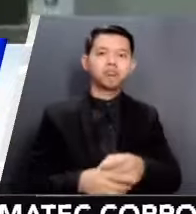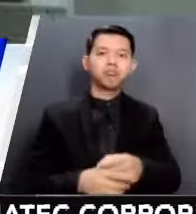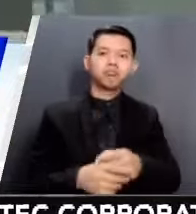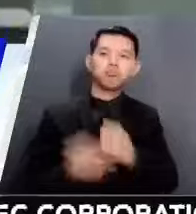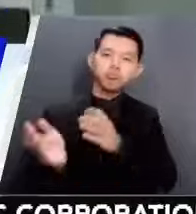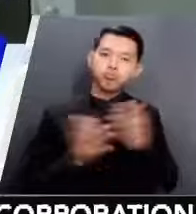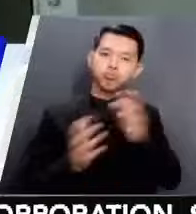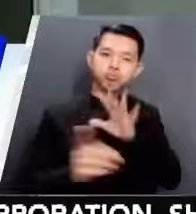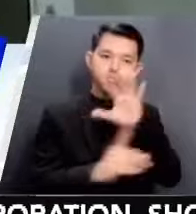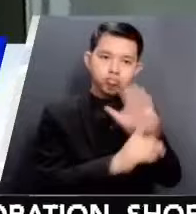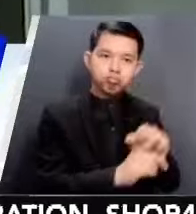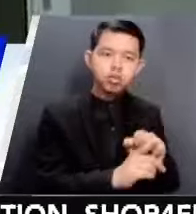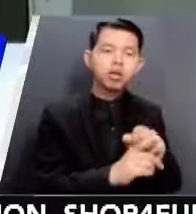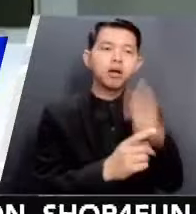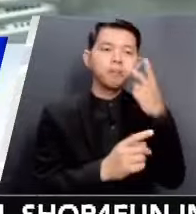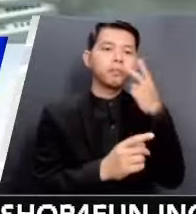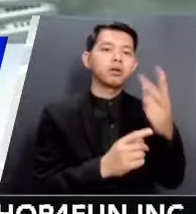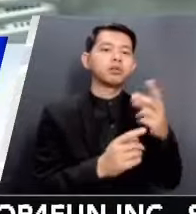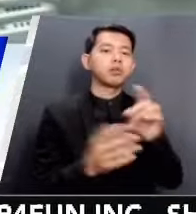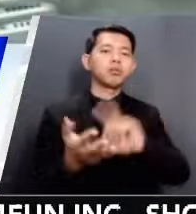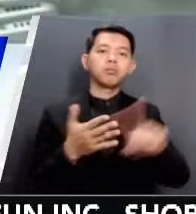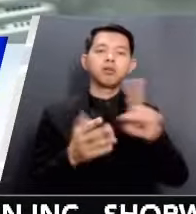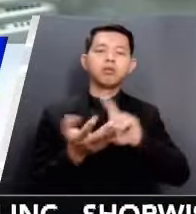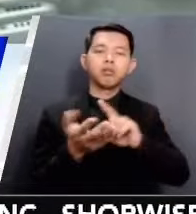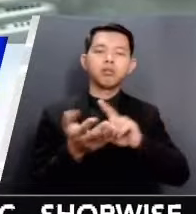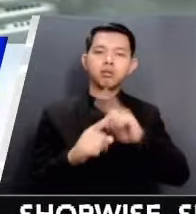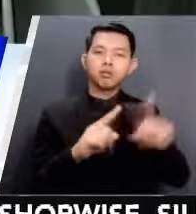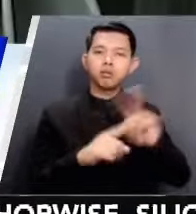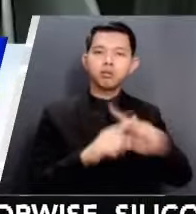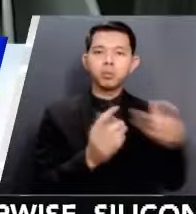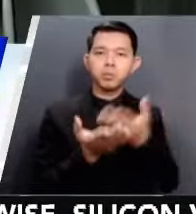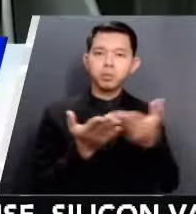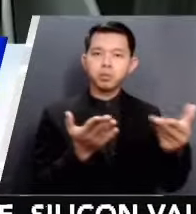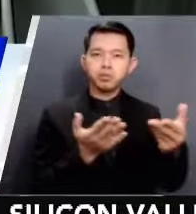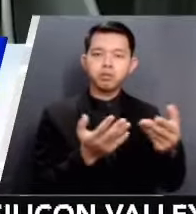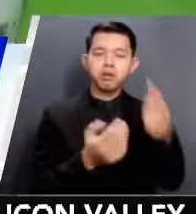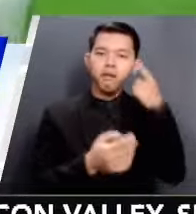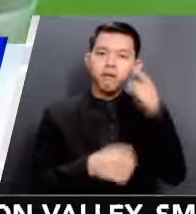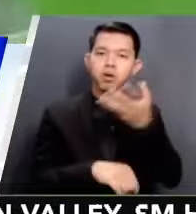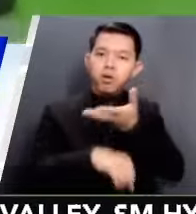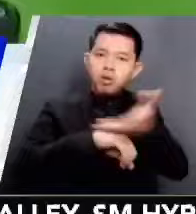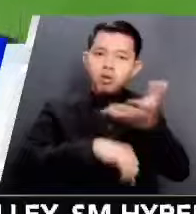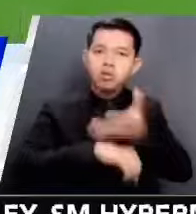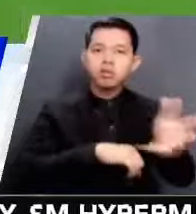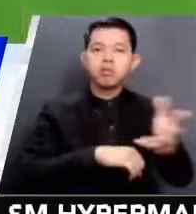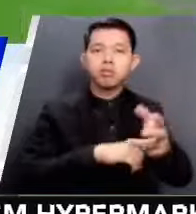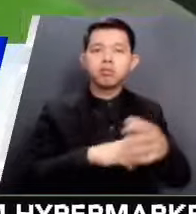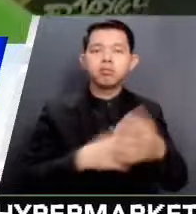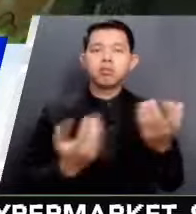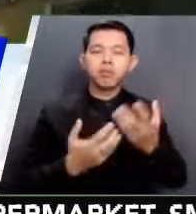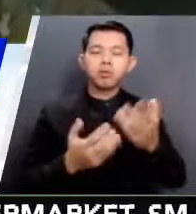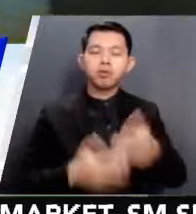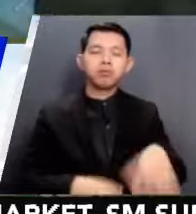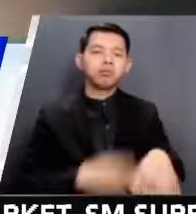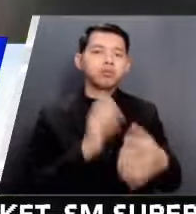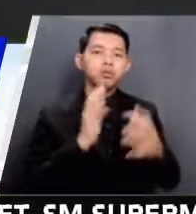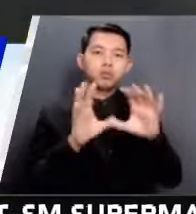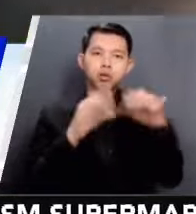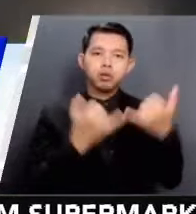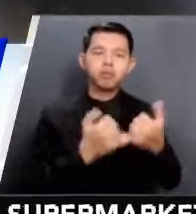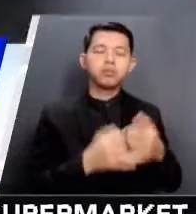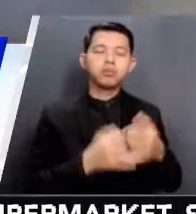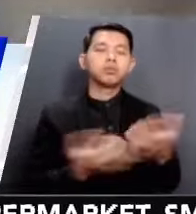ang samutsaring gamit na para umano sa iba't ibang uri ng scam sa compound ng zun yan technology incorporated sa bamban Tarlac